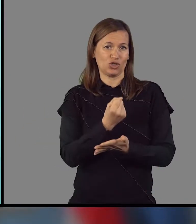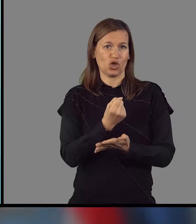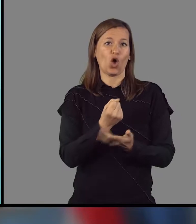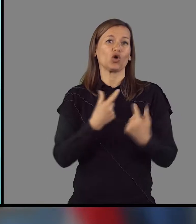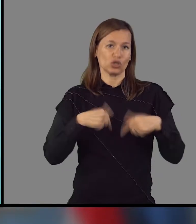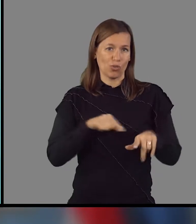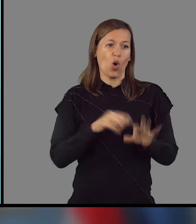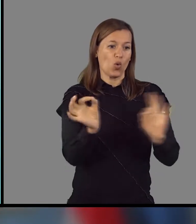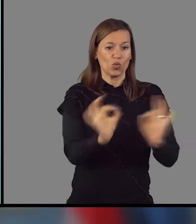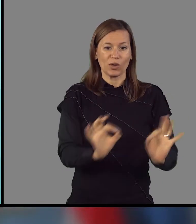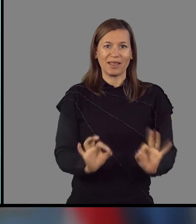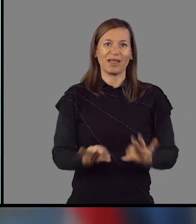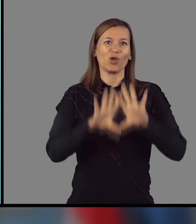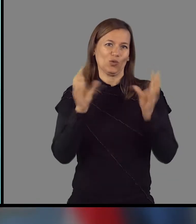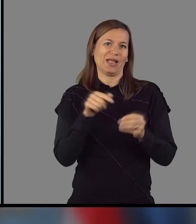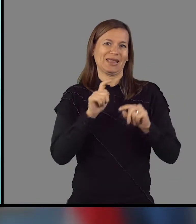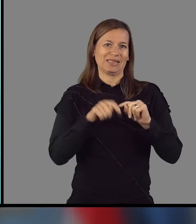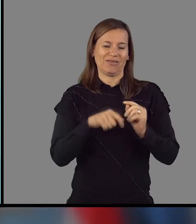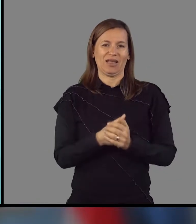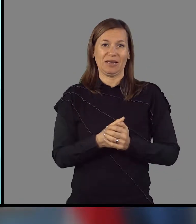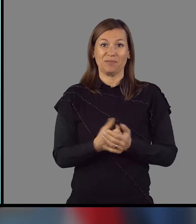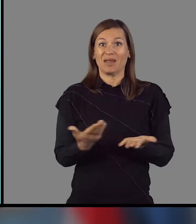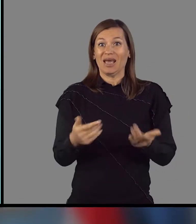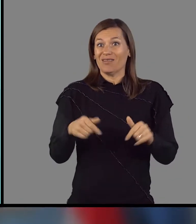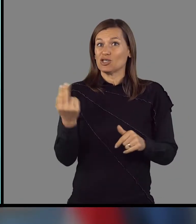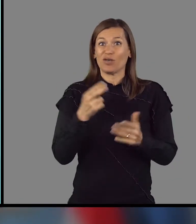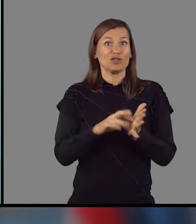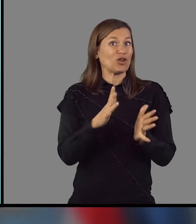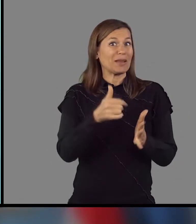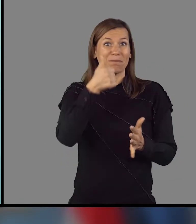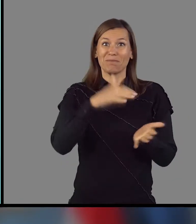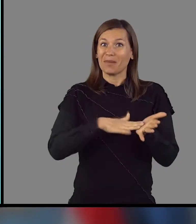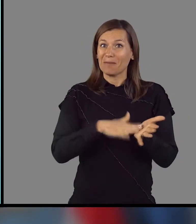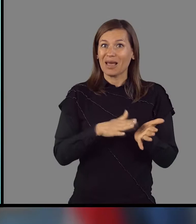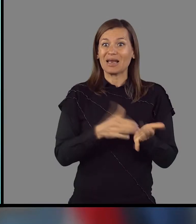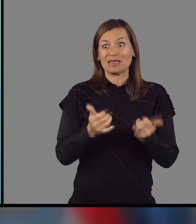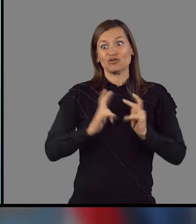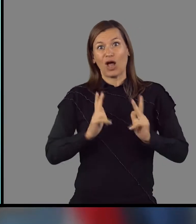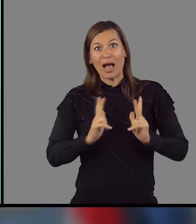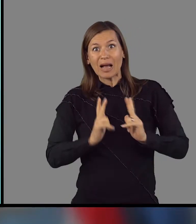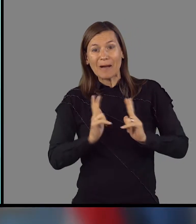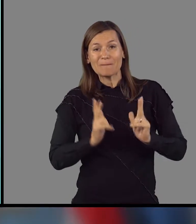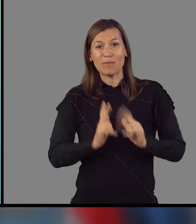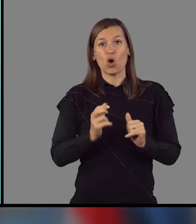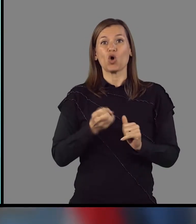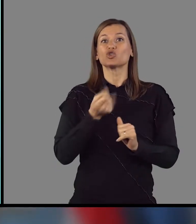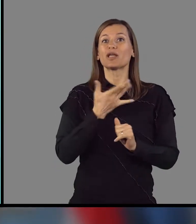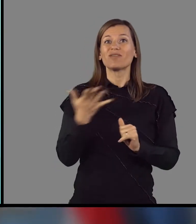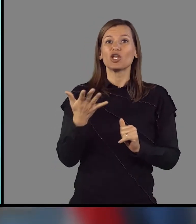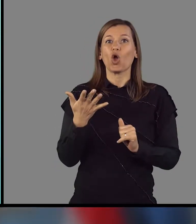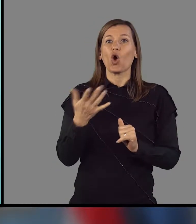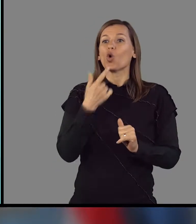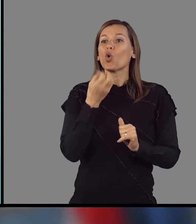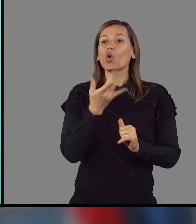te zadeve. Seveda v Sloveniji čakamo na prvi primer, o številu testiranih bo povedala kolegica